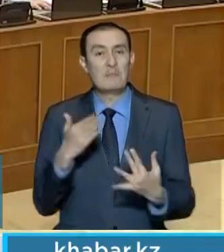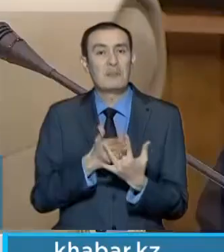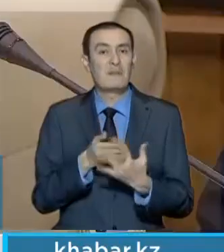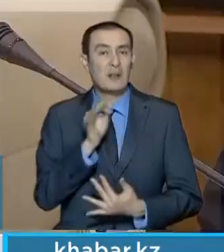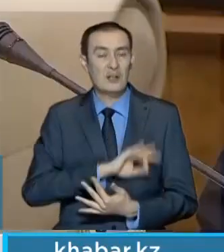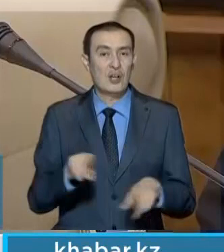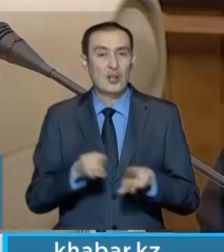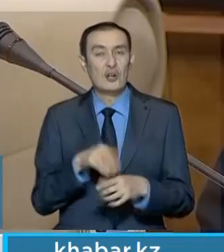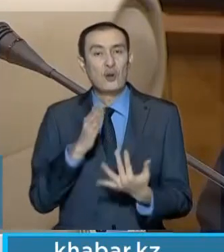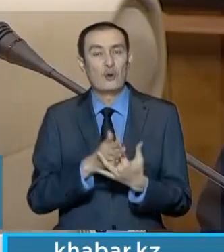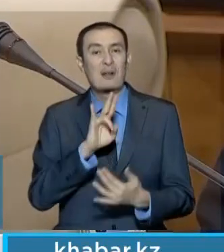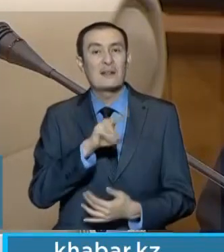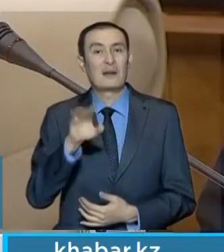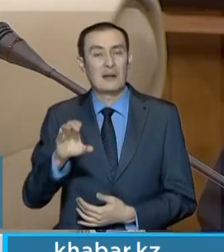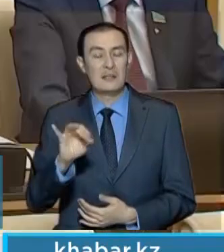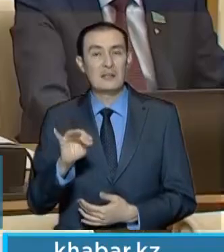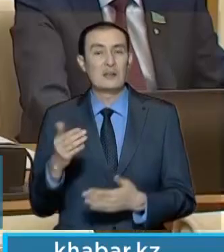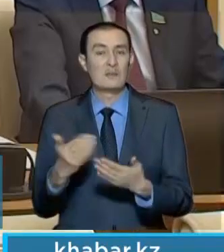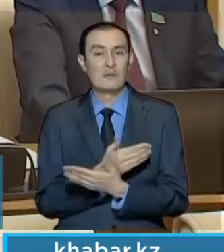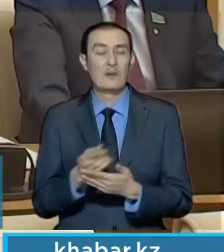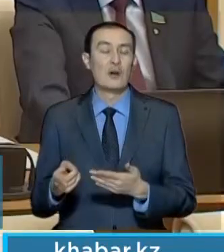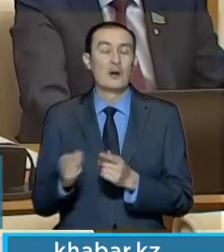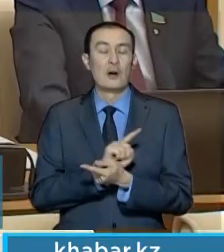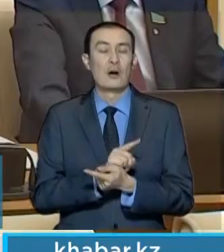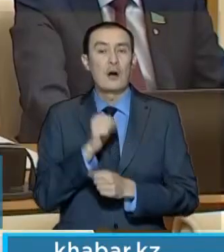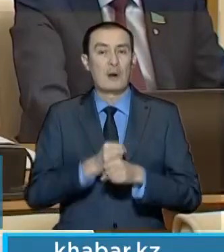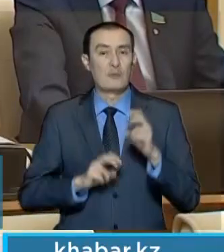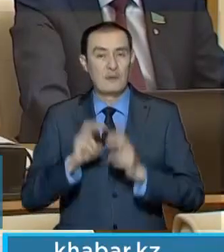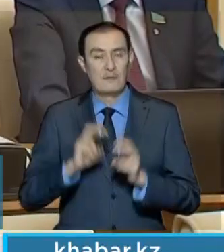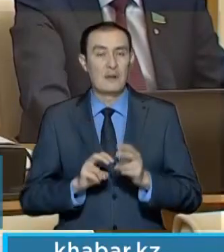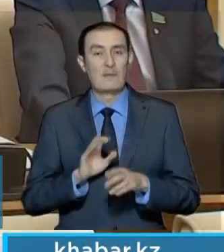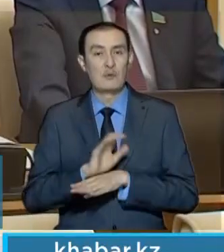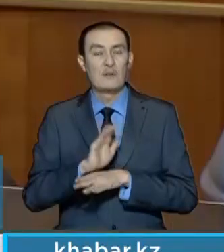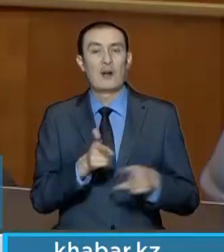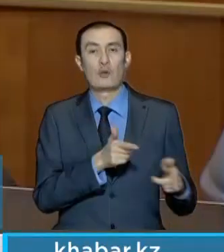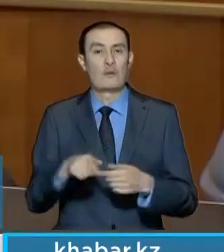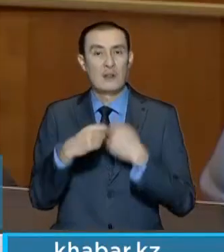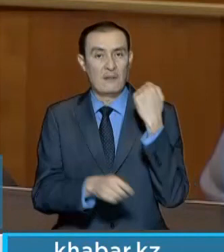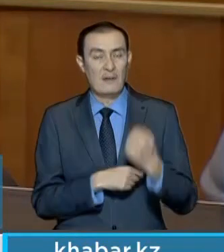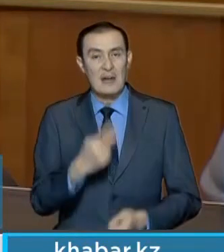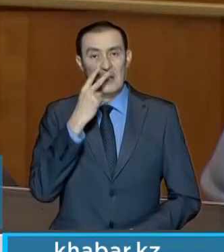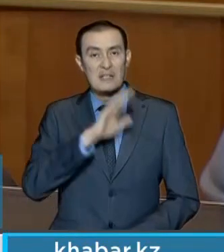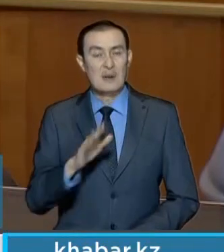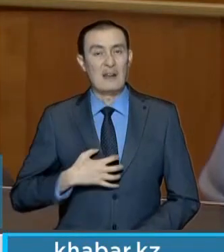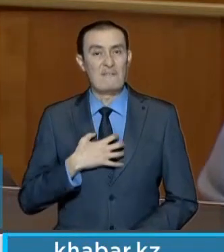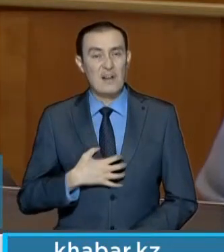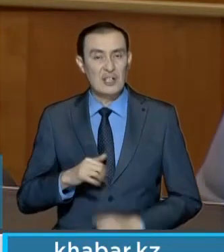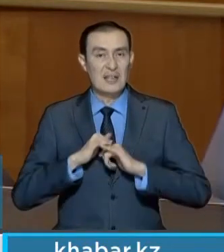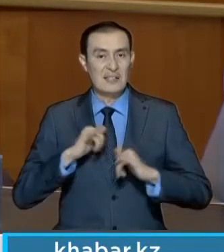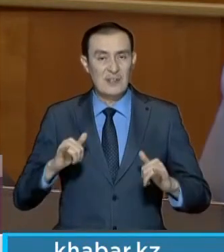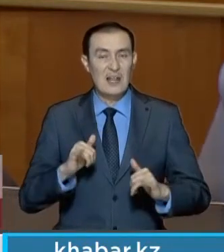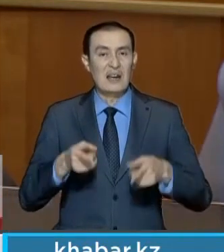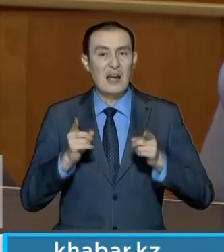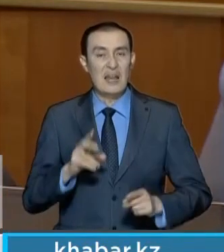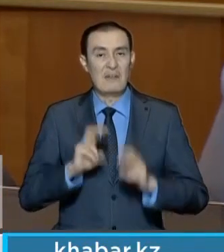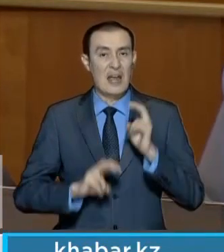а также льгот по НДС и пересмотреть их в сторону перерабатывающих предприятий и производителей готовой продукции. Несмотря на приоритетность развития реального